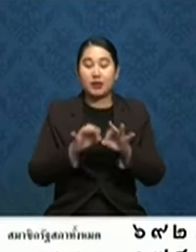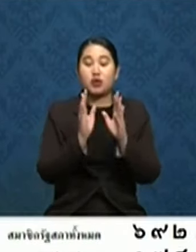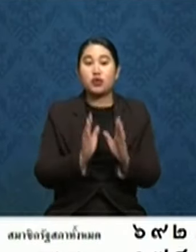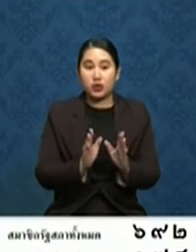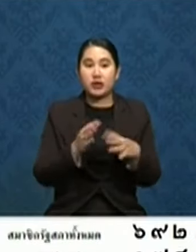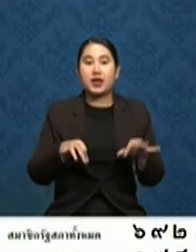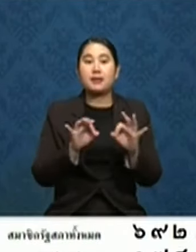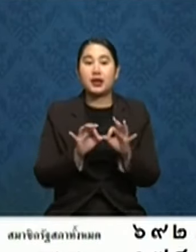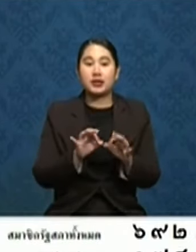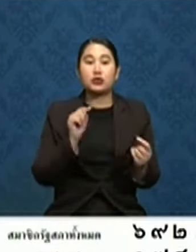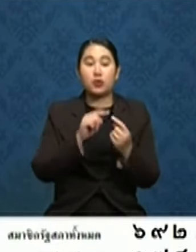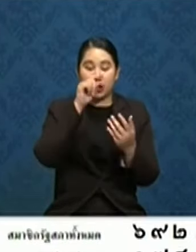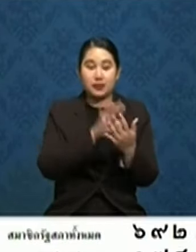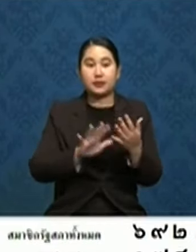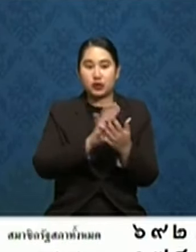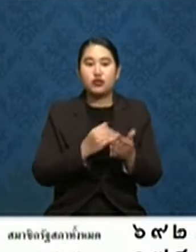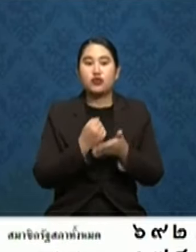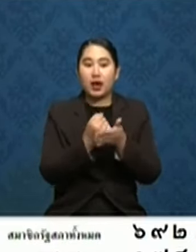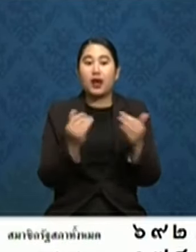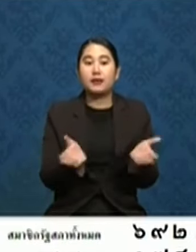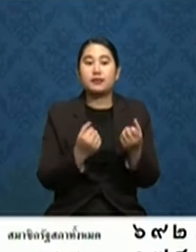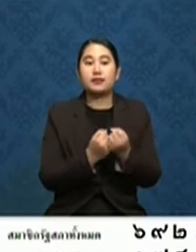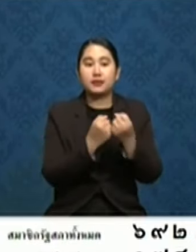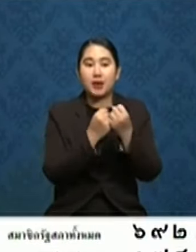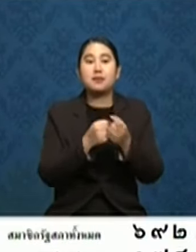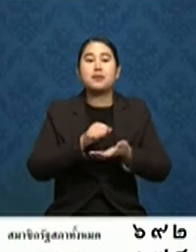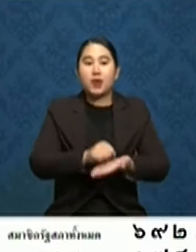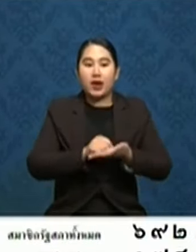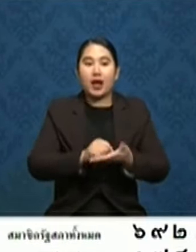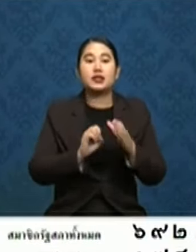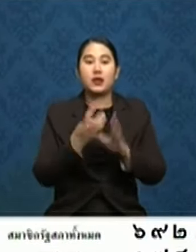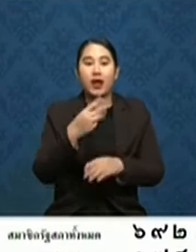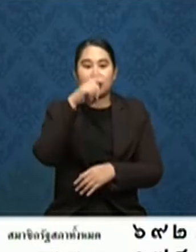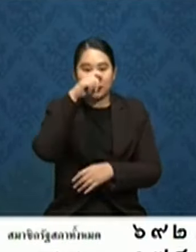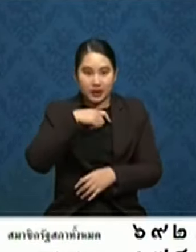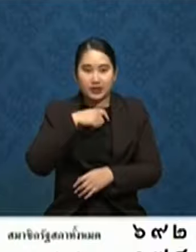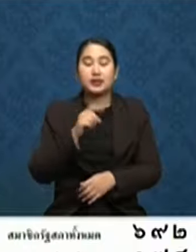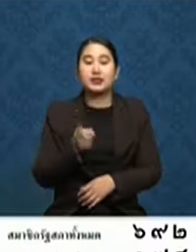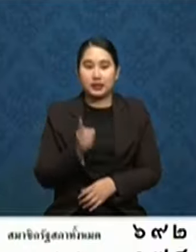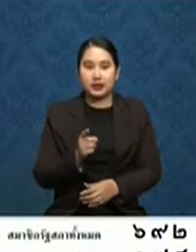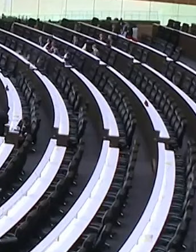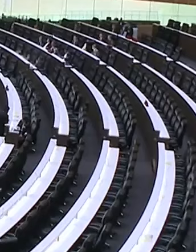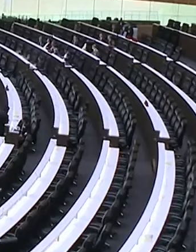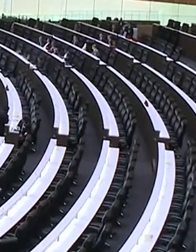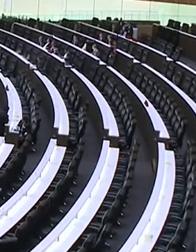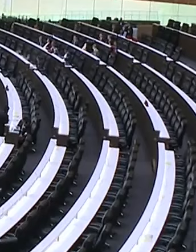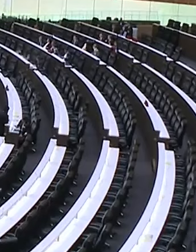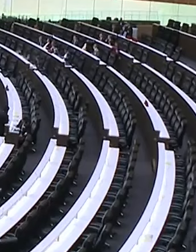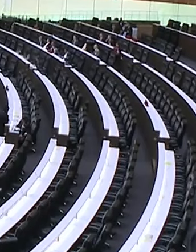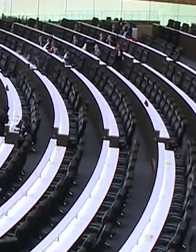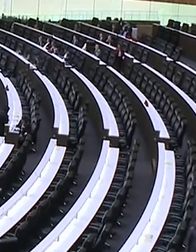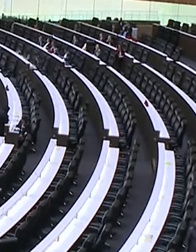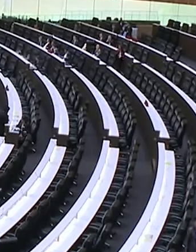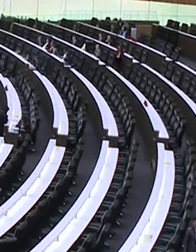รที่มีค่าที่สุดท่านช่วยผลักดันรัฐสวัสดิการให้เกิดขึ้นในประเทศไทยจริงๆเสียที ตลอดทั้งวันมีรัฐมนตรีลุก